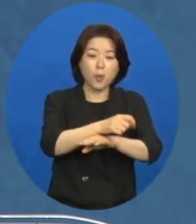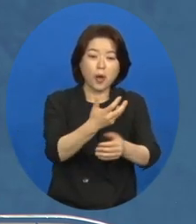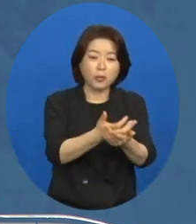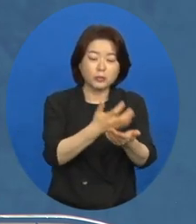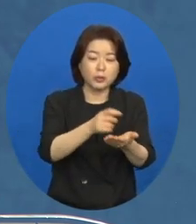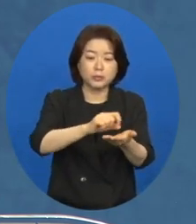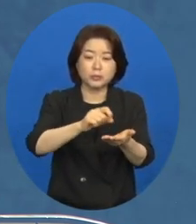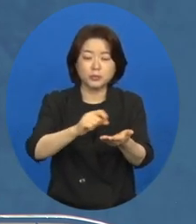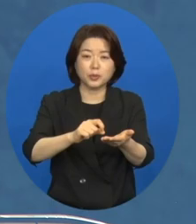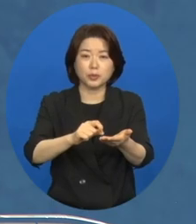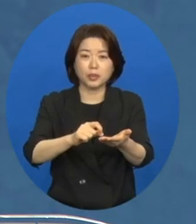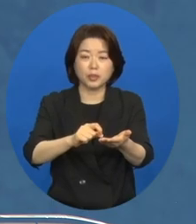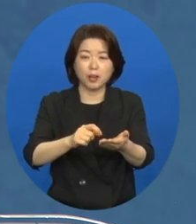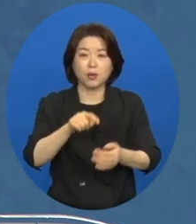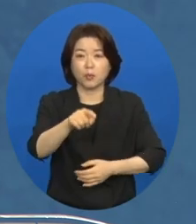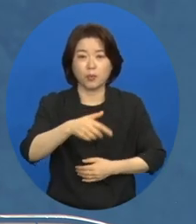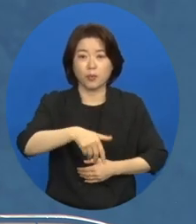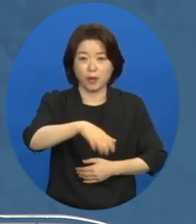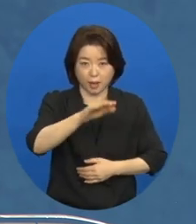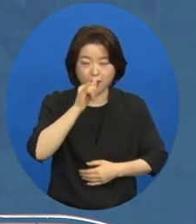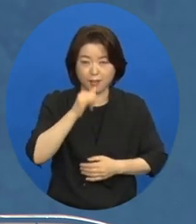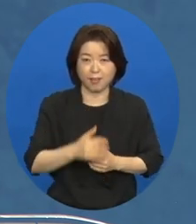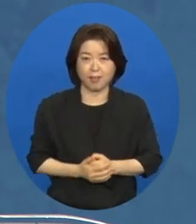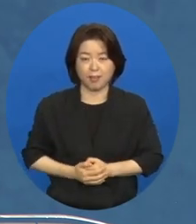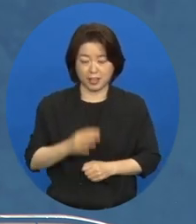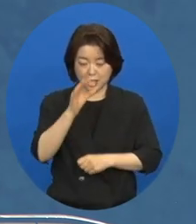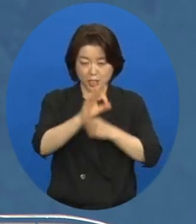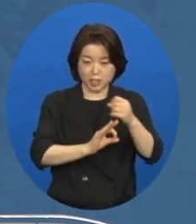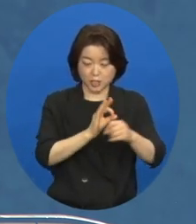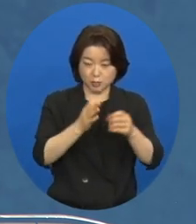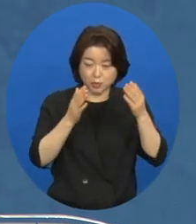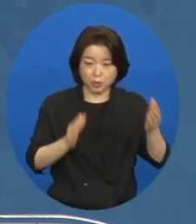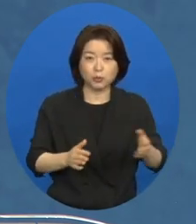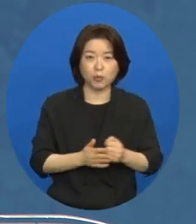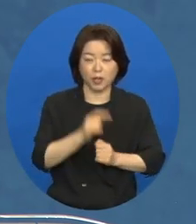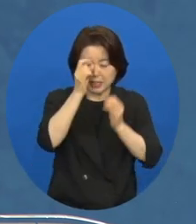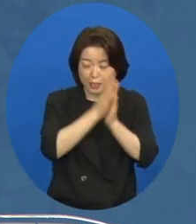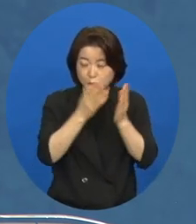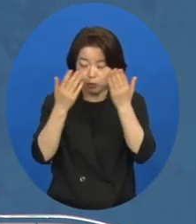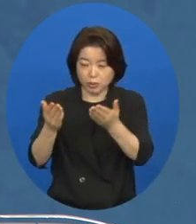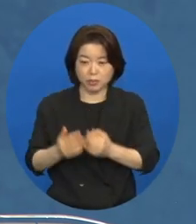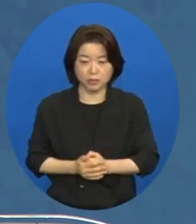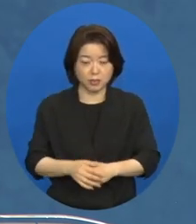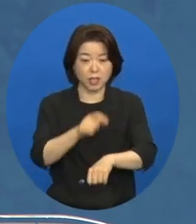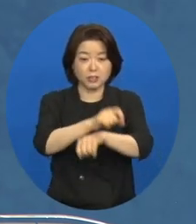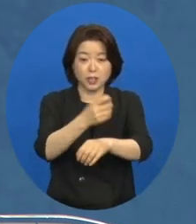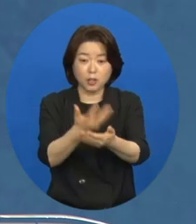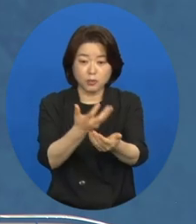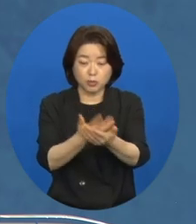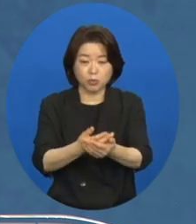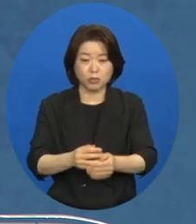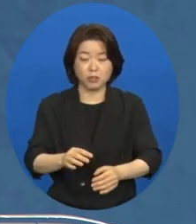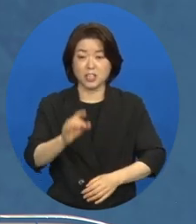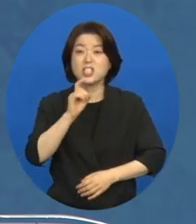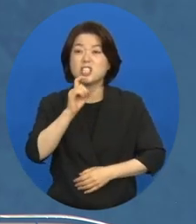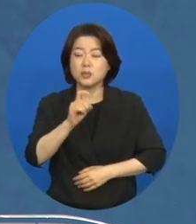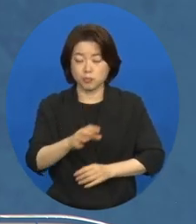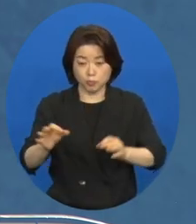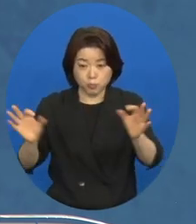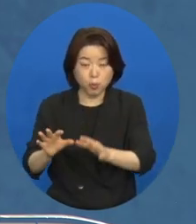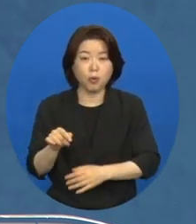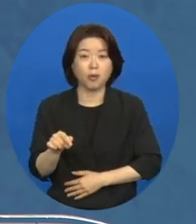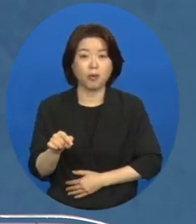들어갔는데 10년 동안 저희는 기도했는데 행정처리는 10분이면 끝나더라고요. 10분 있다 아내가 내려오는